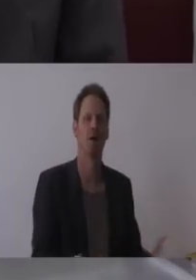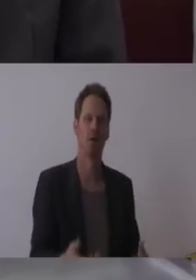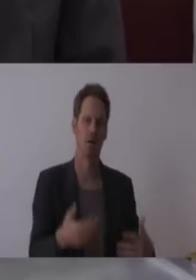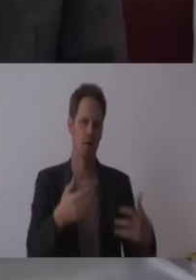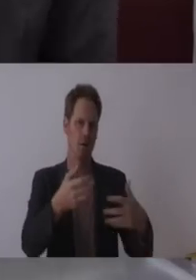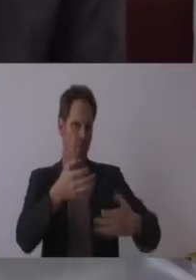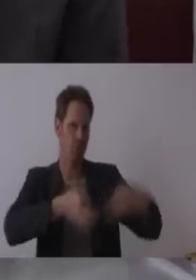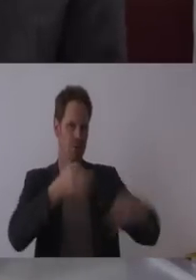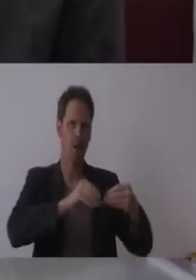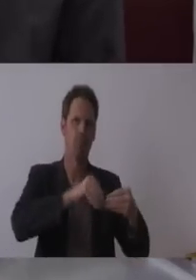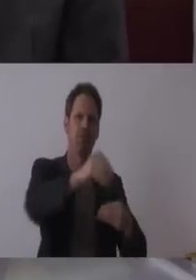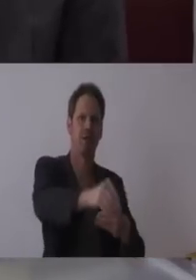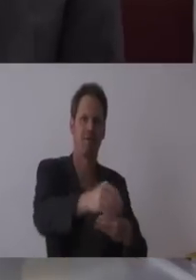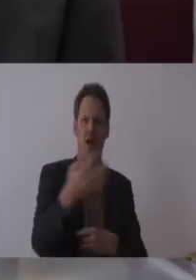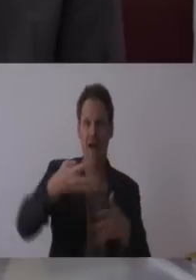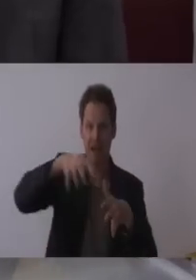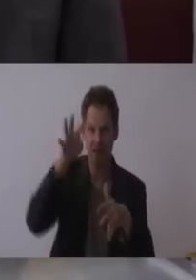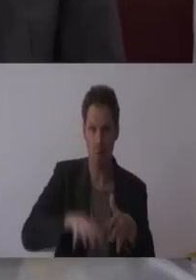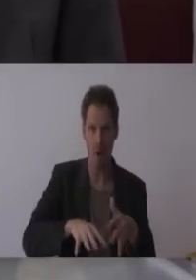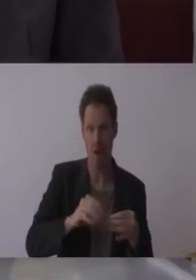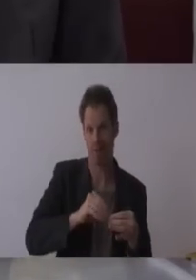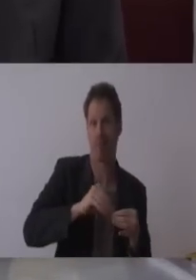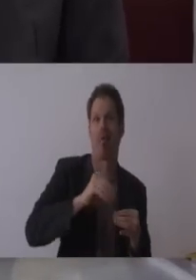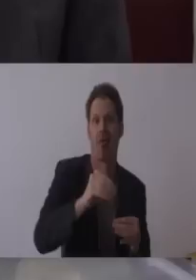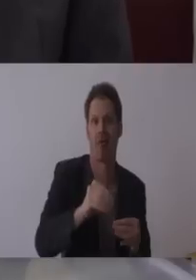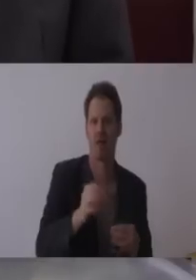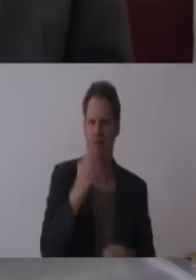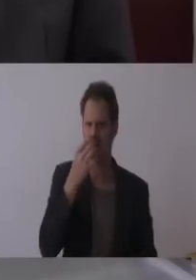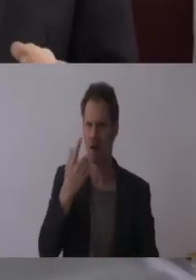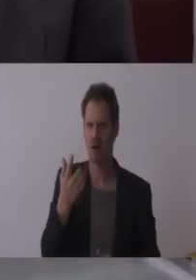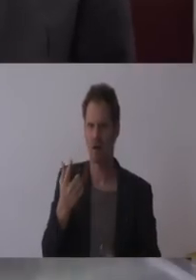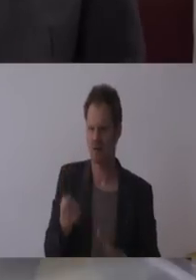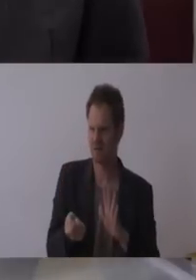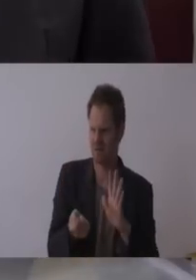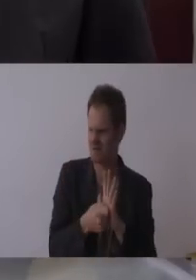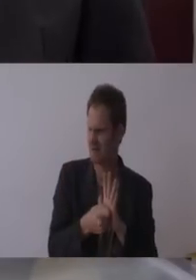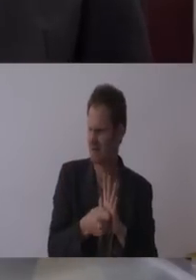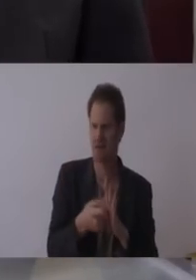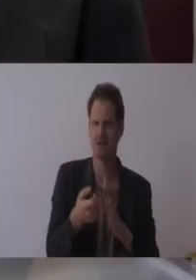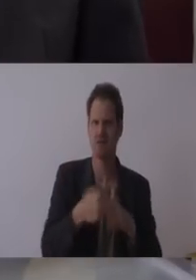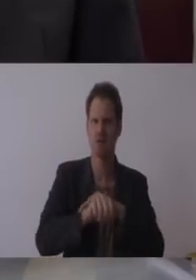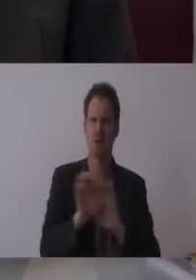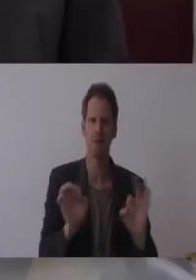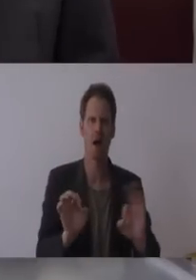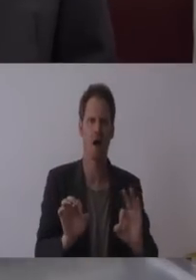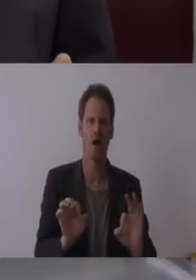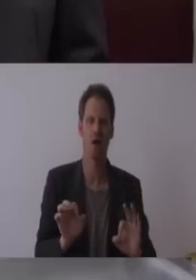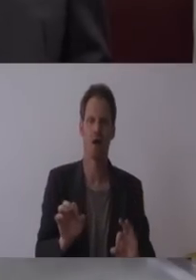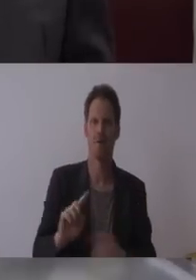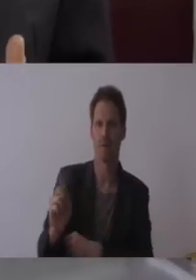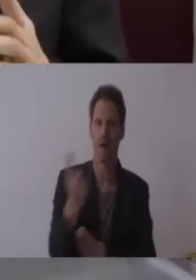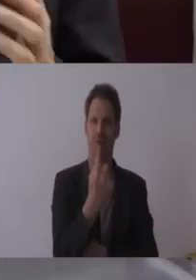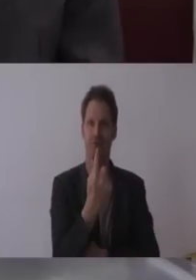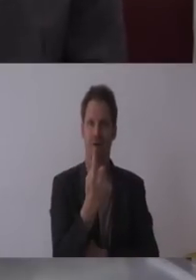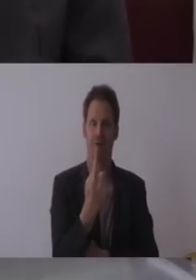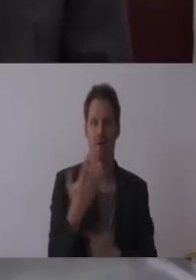été reporté parce que la justice, qui nous poursuit depuis 4 mois, n'a pas nos dates de naissance. Tu le crois, ça ? Et bien